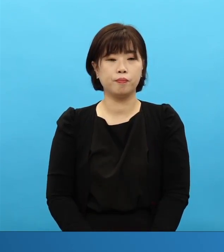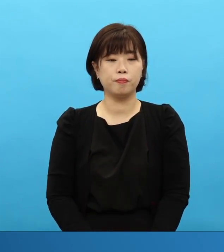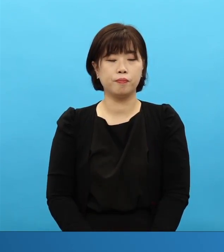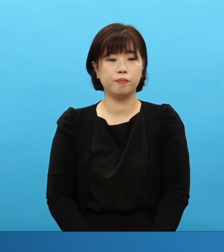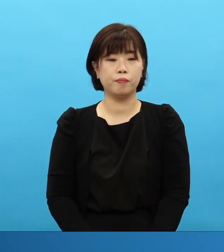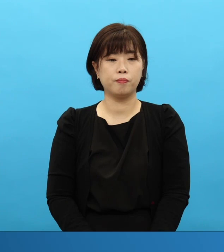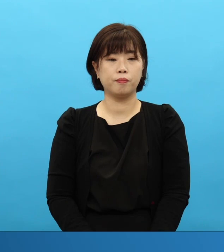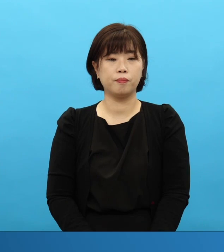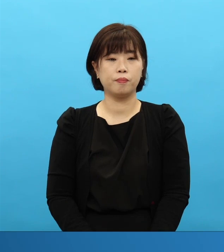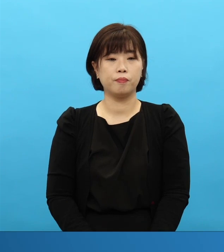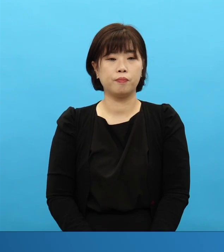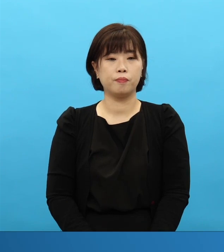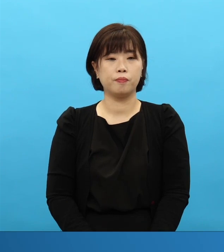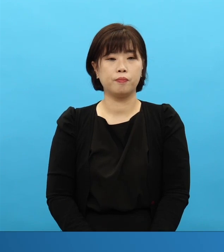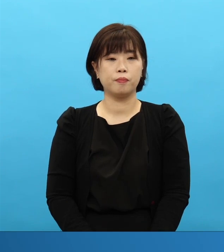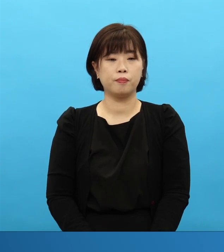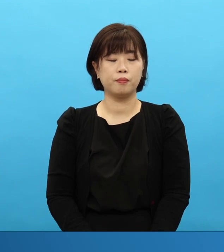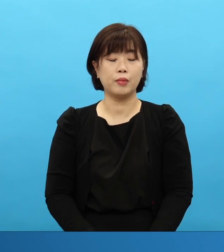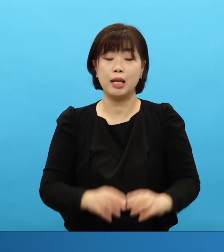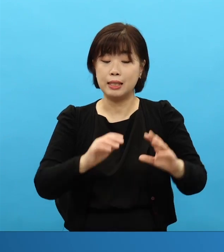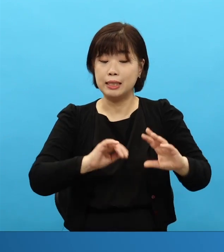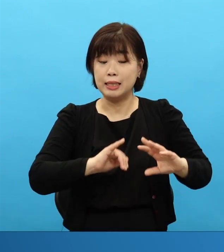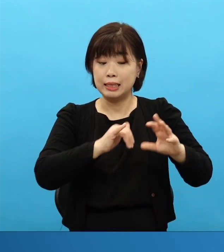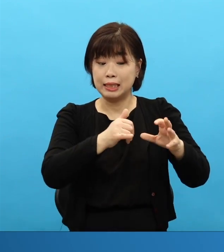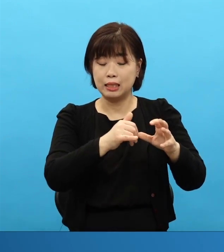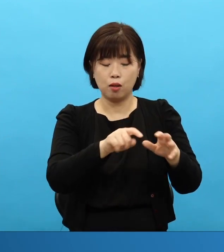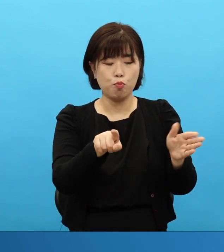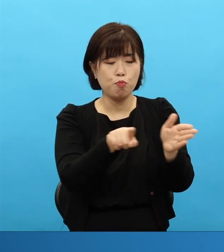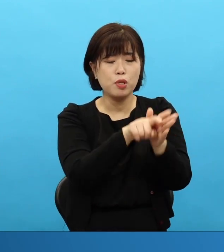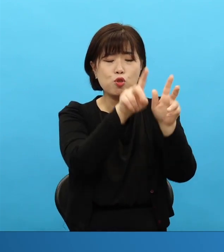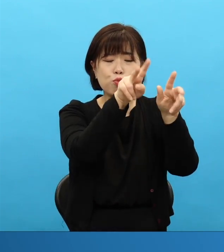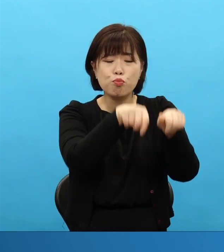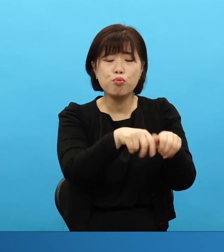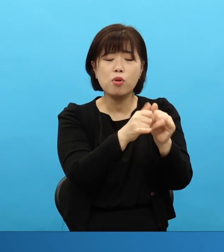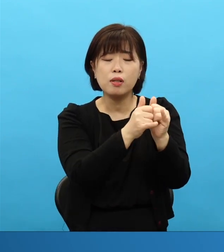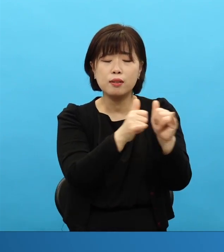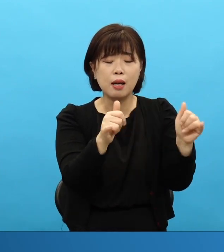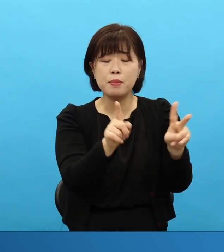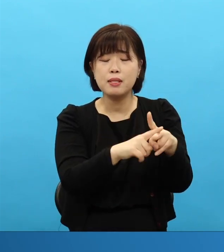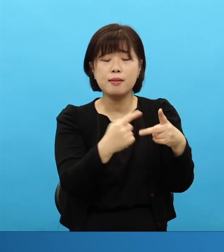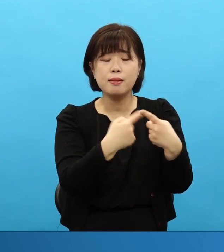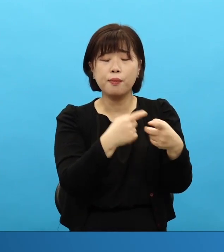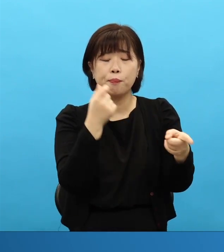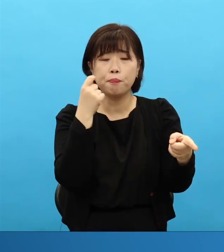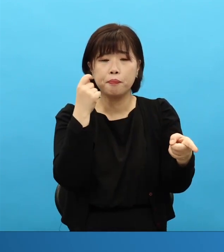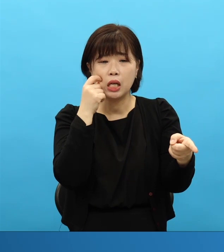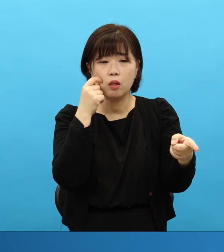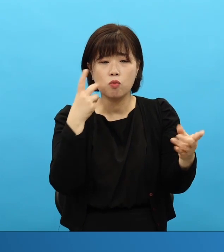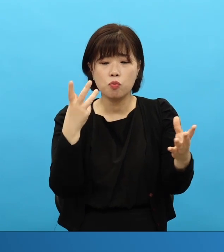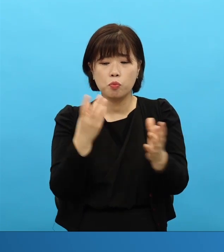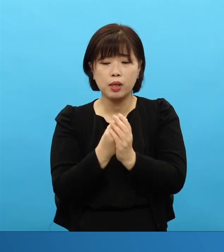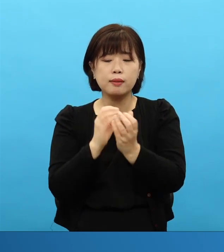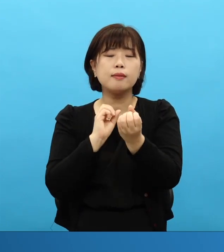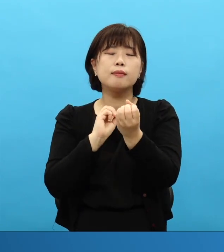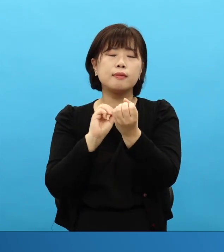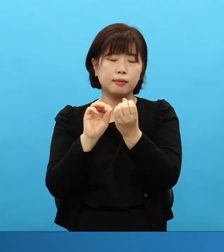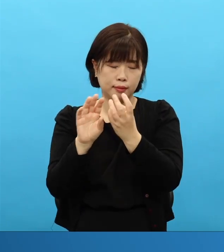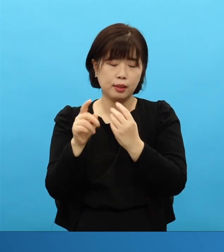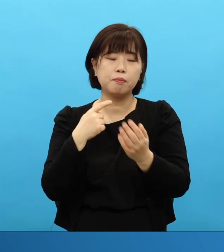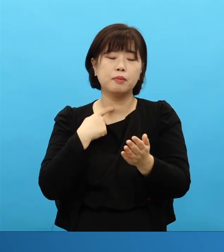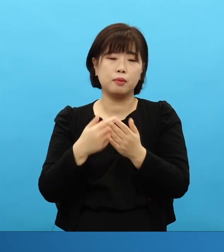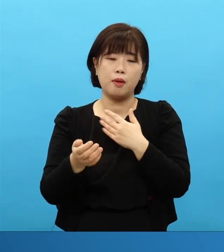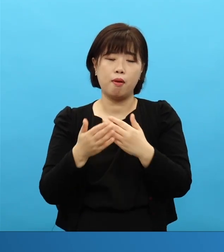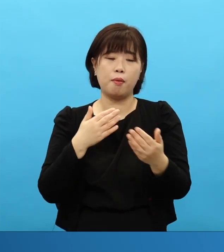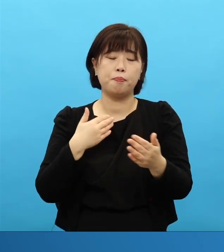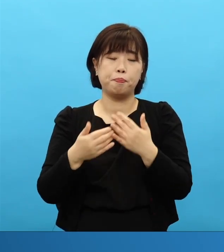amazing works arise. 세상 사람들이 도저히 이해 못하는 절대 응답이 와요. The absolute answer comes that the people of the world